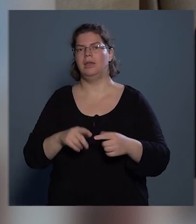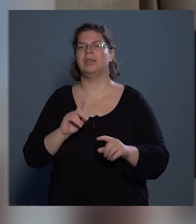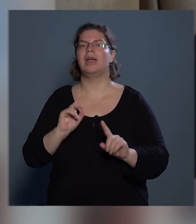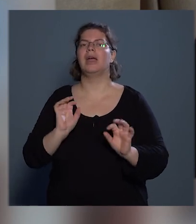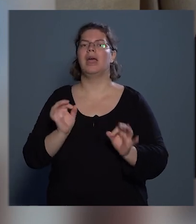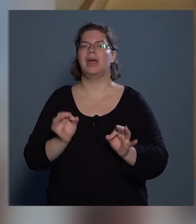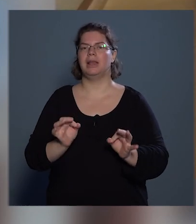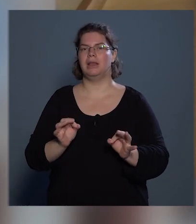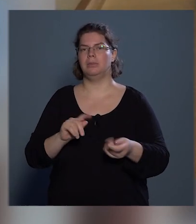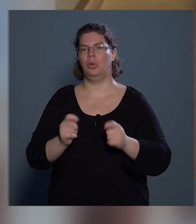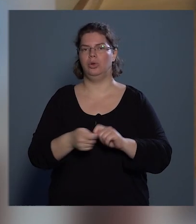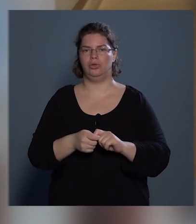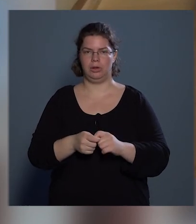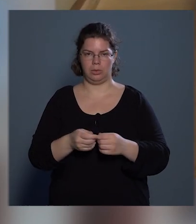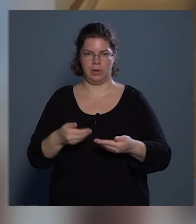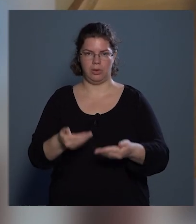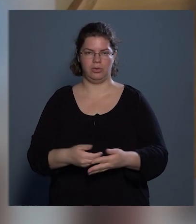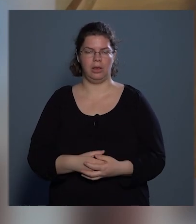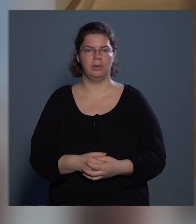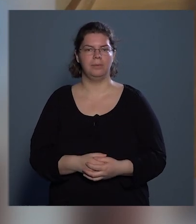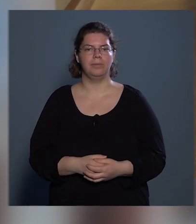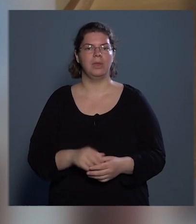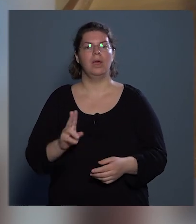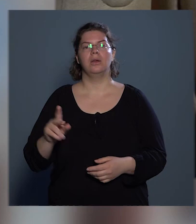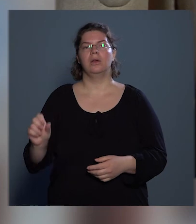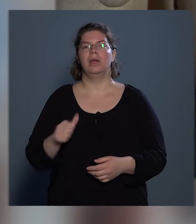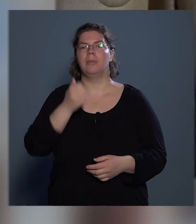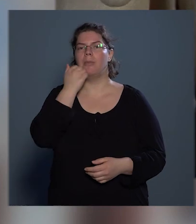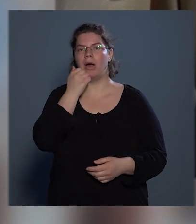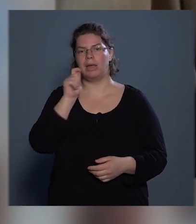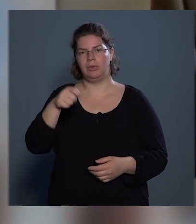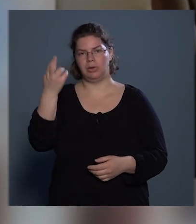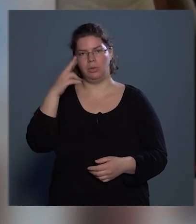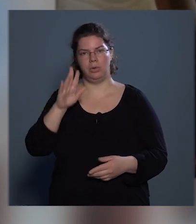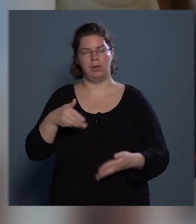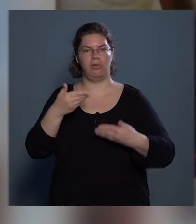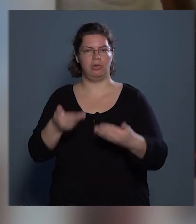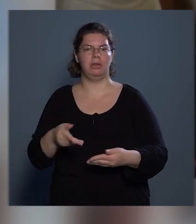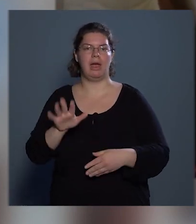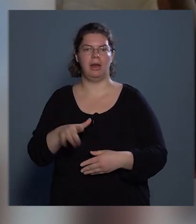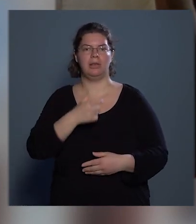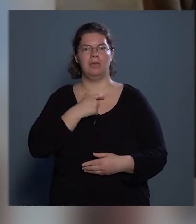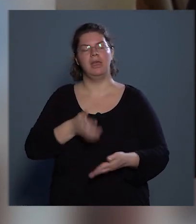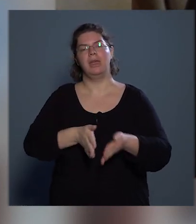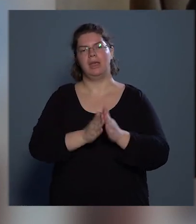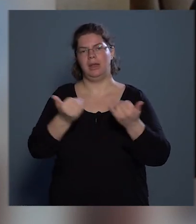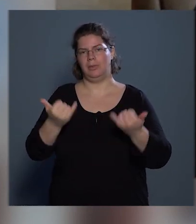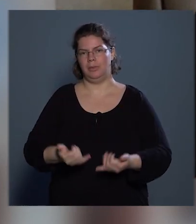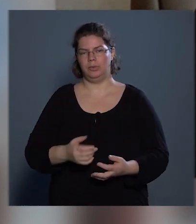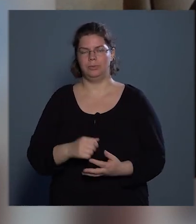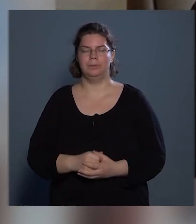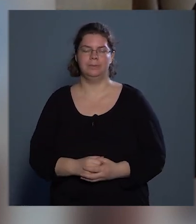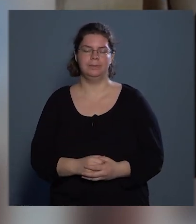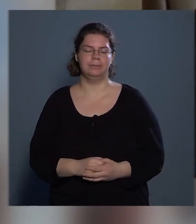módosító javaslatot. Akkor először MAH képviselő úr javaslatáról szavazunk, kérem szavazzunk.